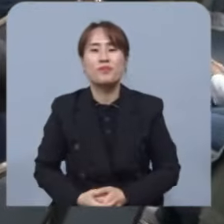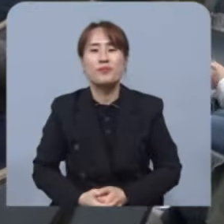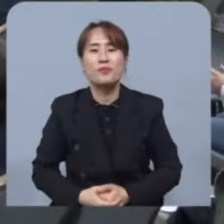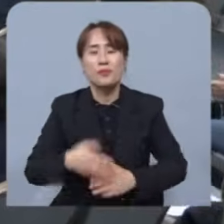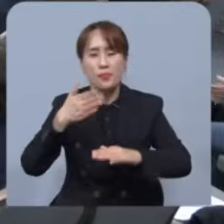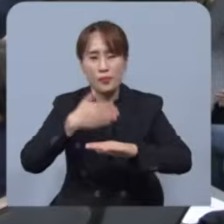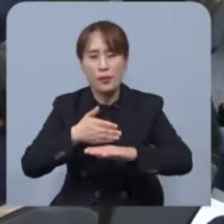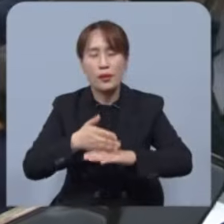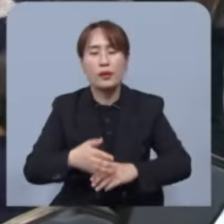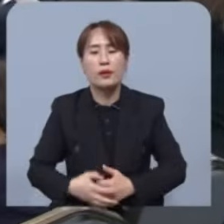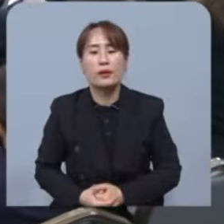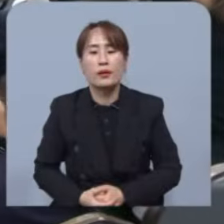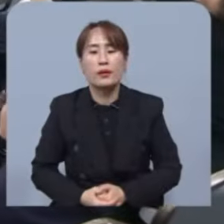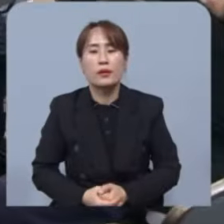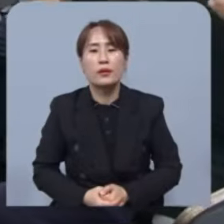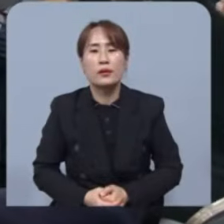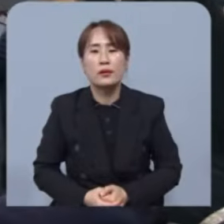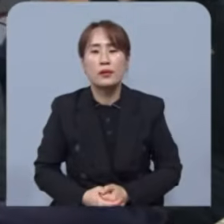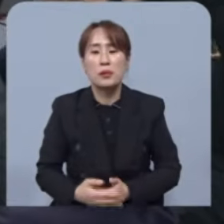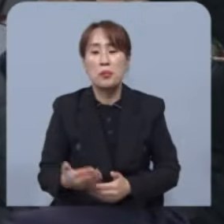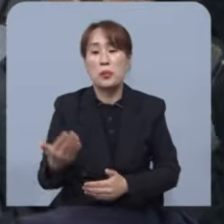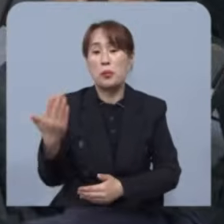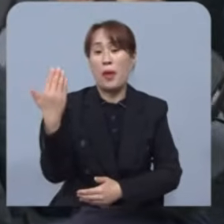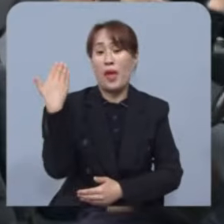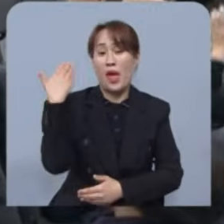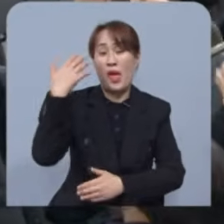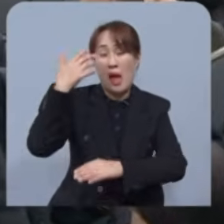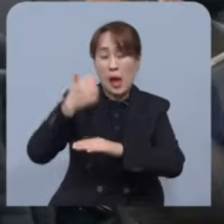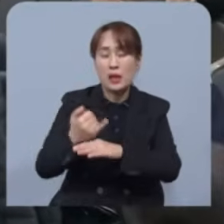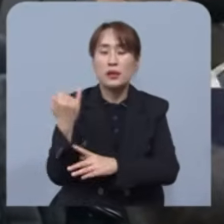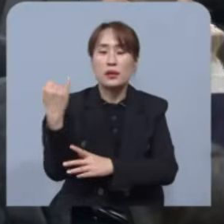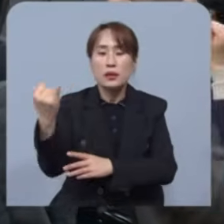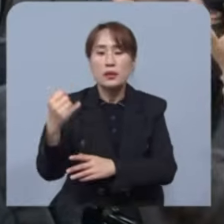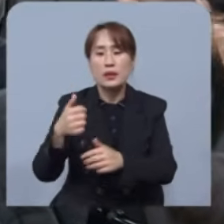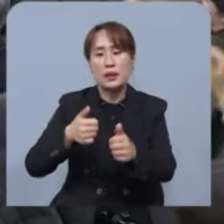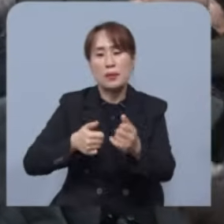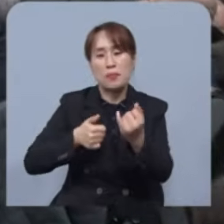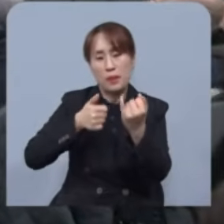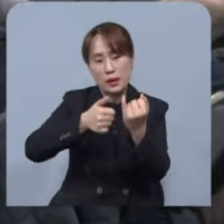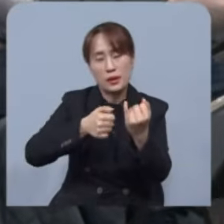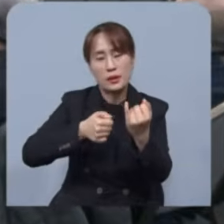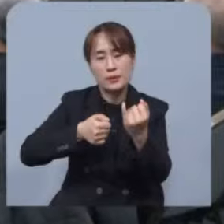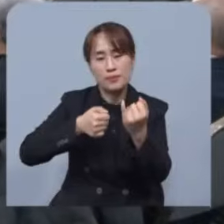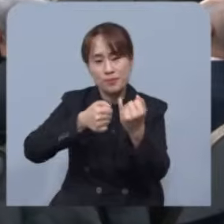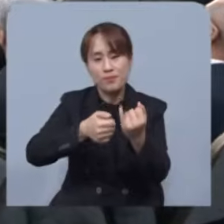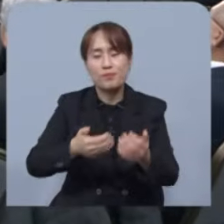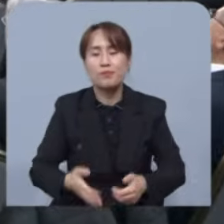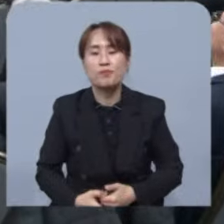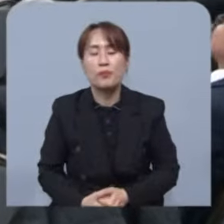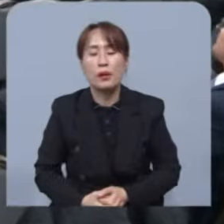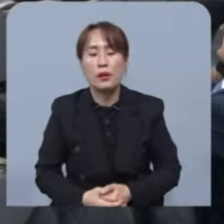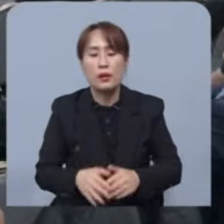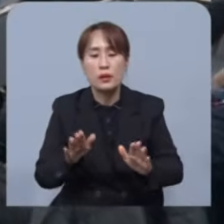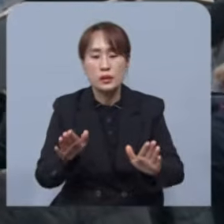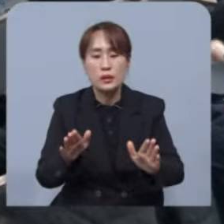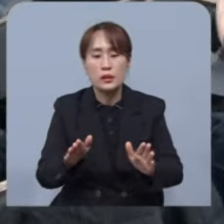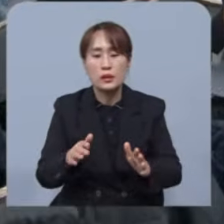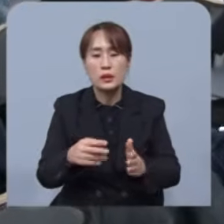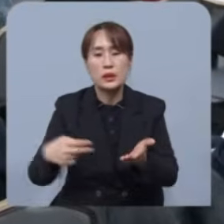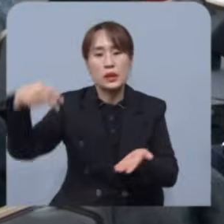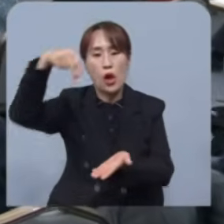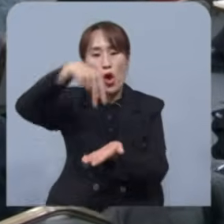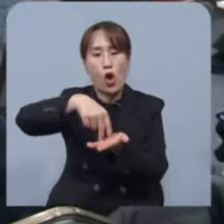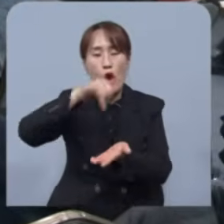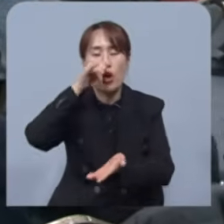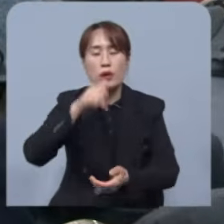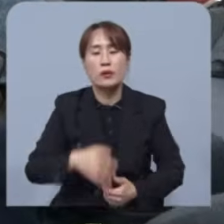예, 감사합니다. 그러면 저기 맨 뒷줄에 있는 여성분께 마이크 전해드리겠습니다. 네, 지금 일어서 계시는데요.